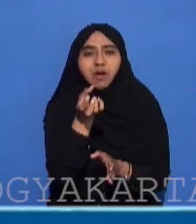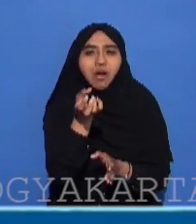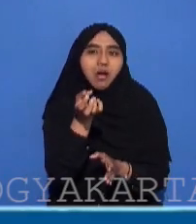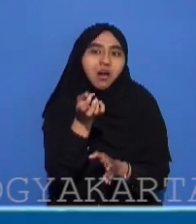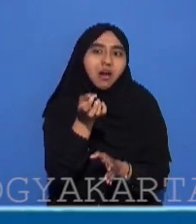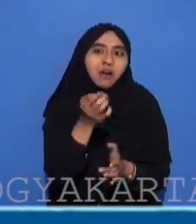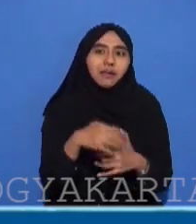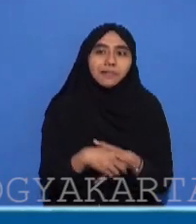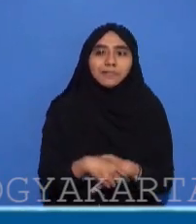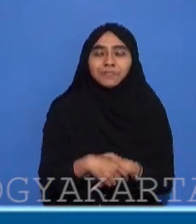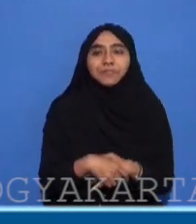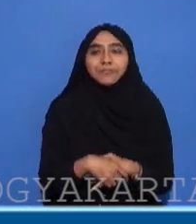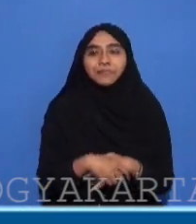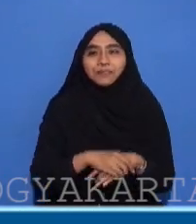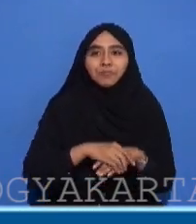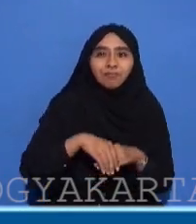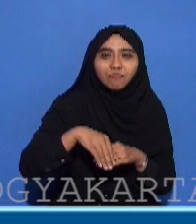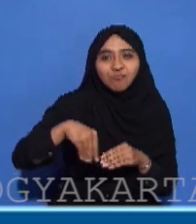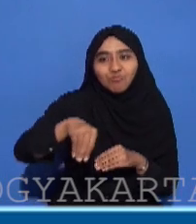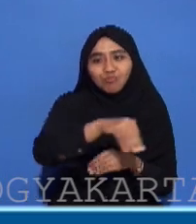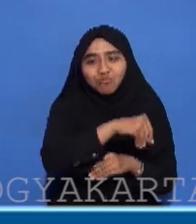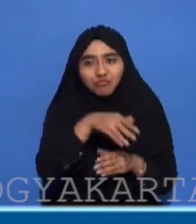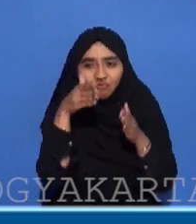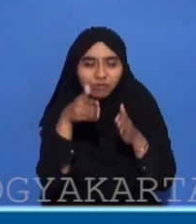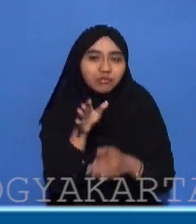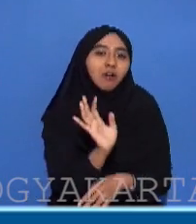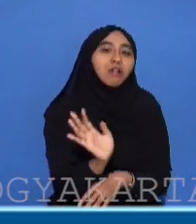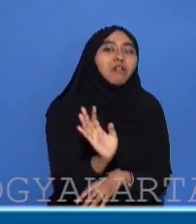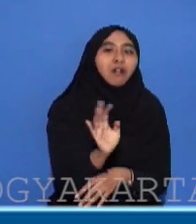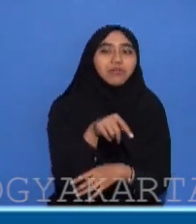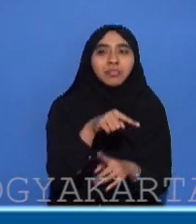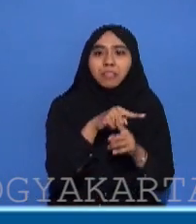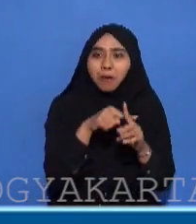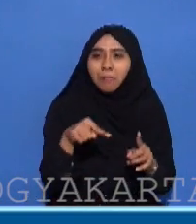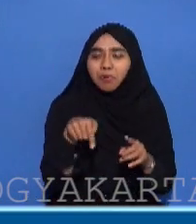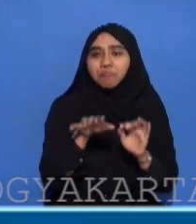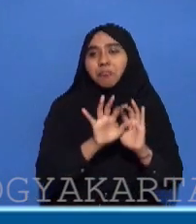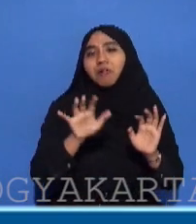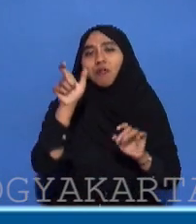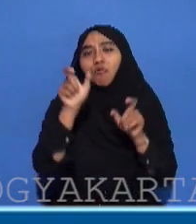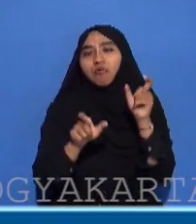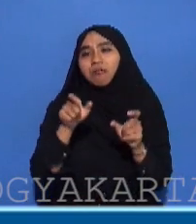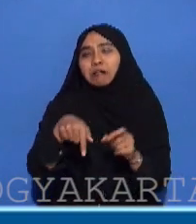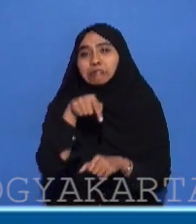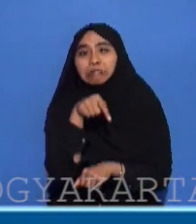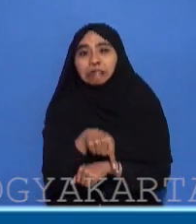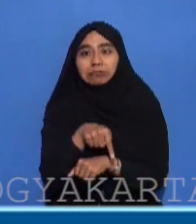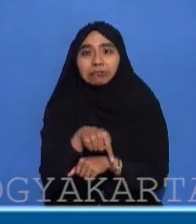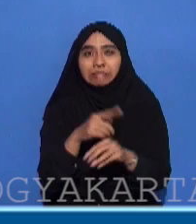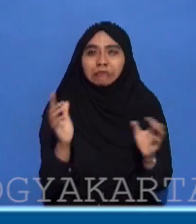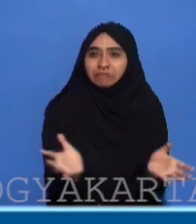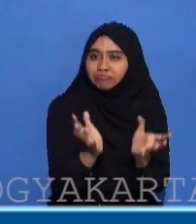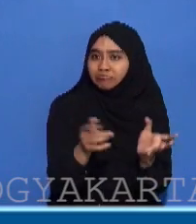kepara mboten betahaken rabuk ingkang mligi. Mila mboten maiben, kathah kadang tani ing laladan menika sami mudidaya